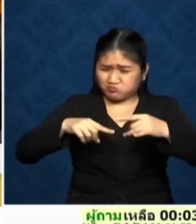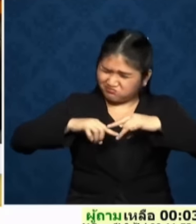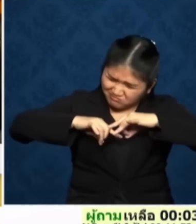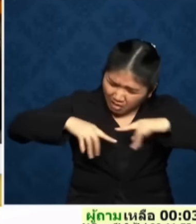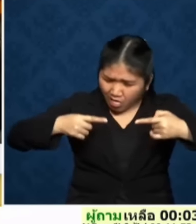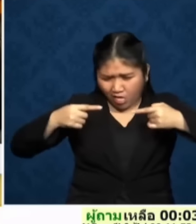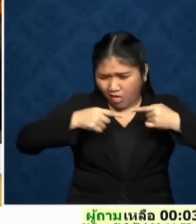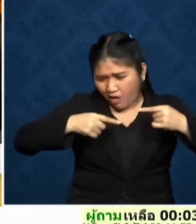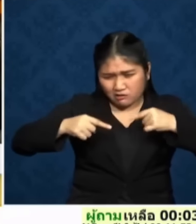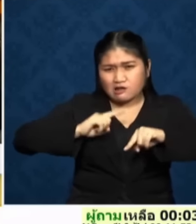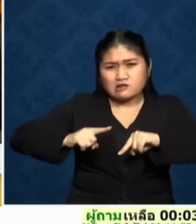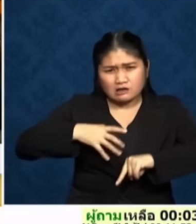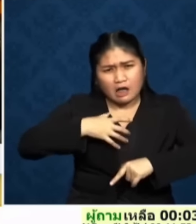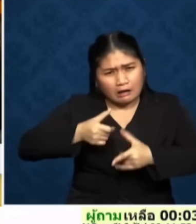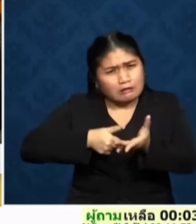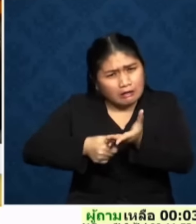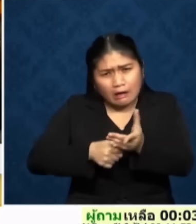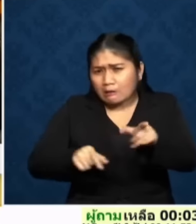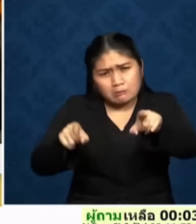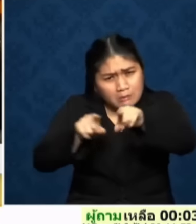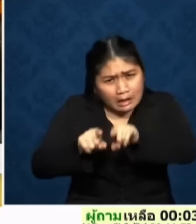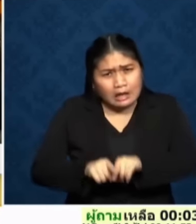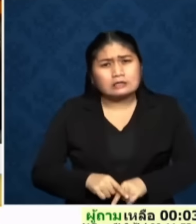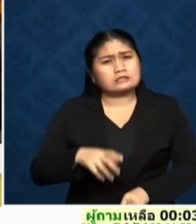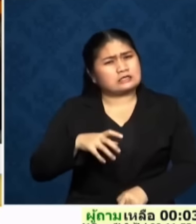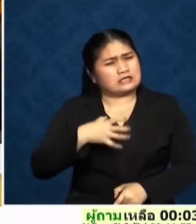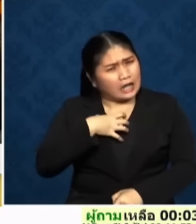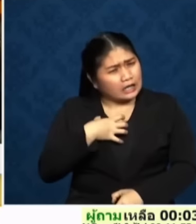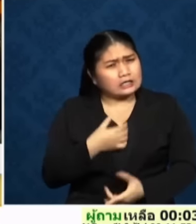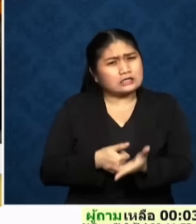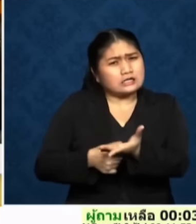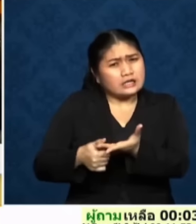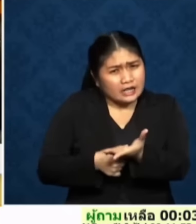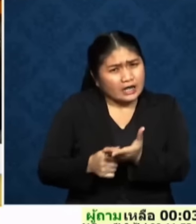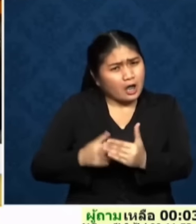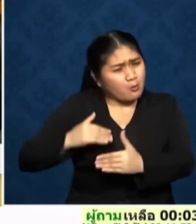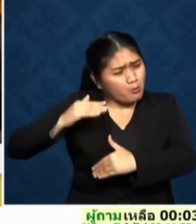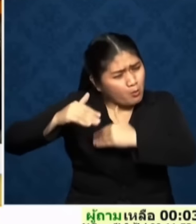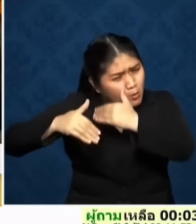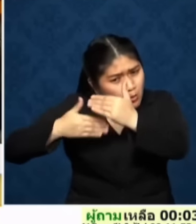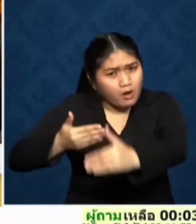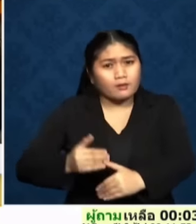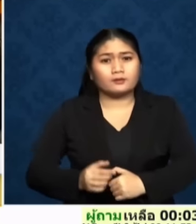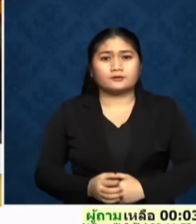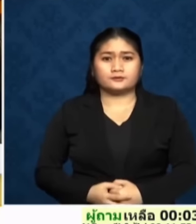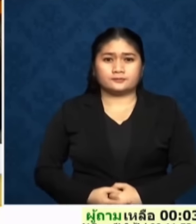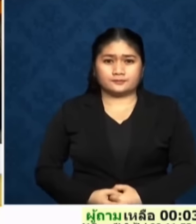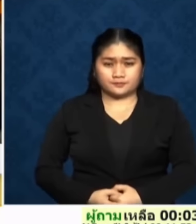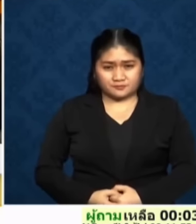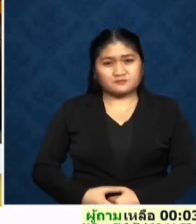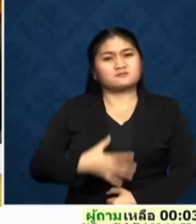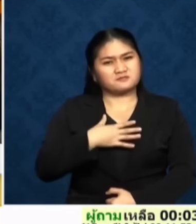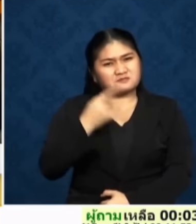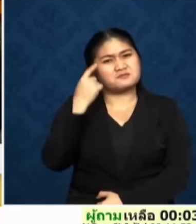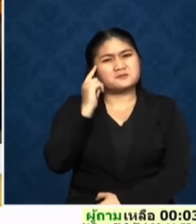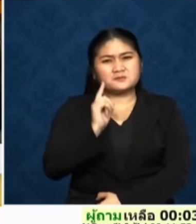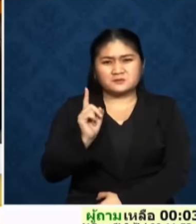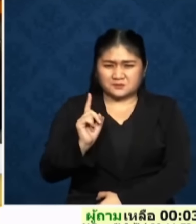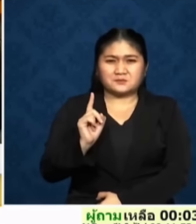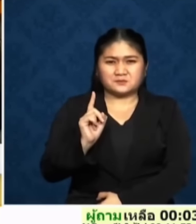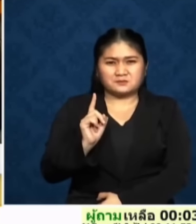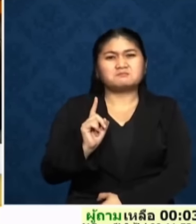เห็นเหมือนกันเลยครับอยากแก้ให้มันหมดไปแล้วอยากแก้ให้เดินหน้าให้ได้เราเห็นว่าประเด็นนี้เป็น